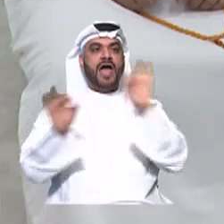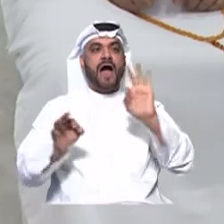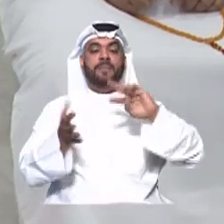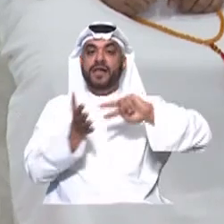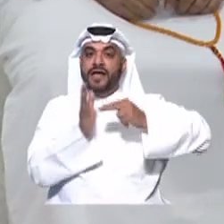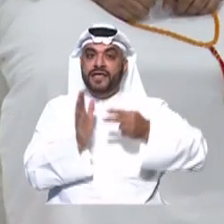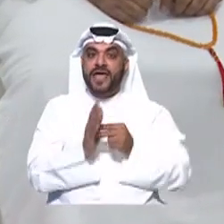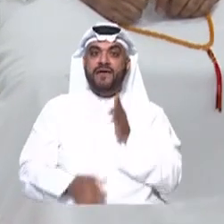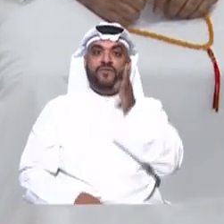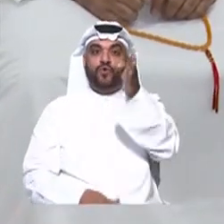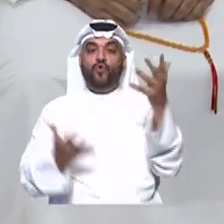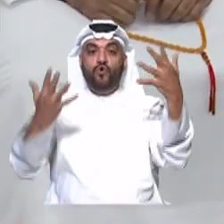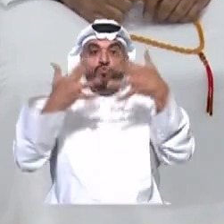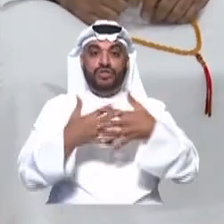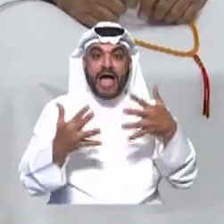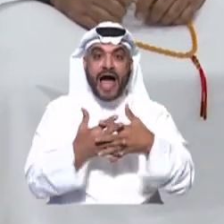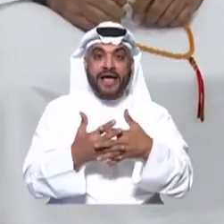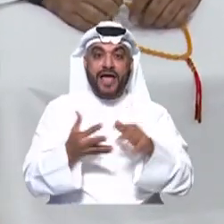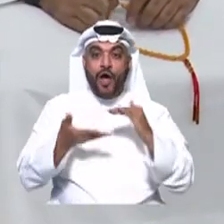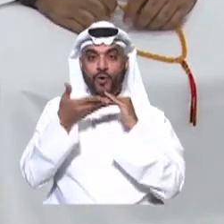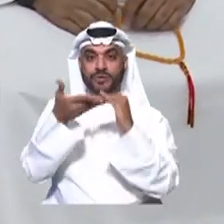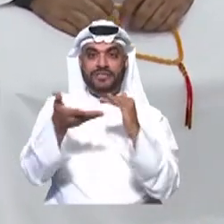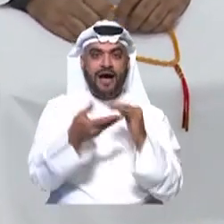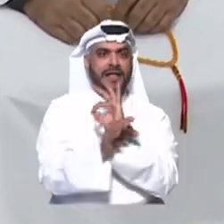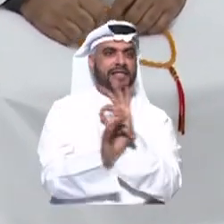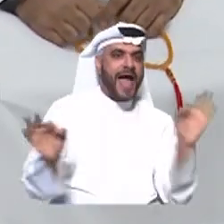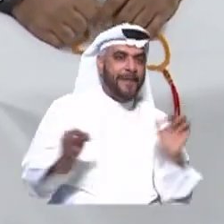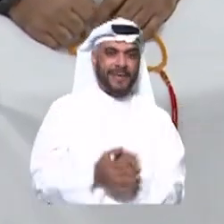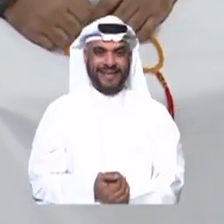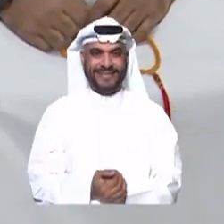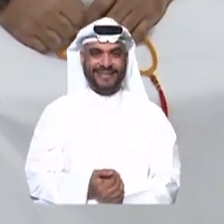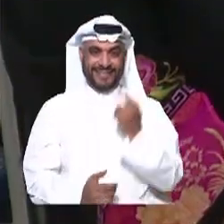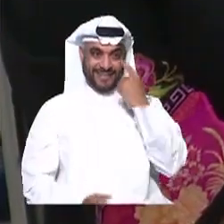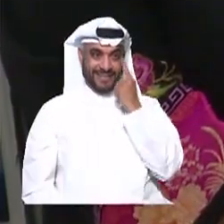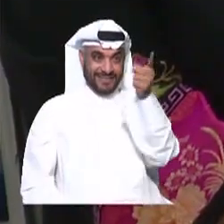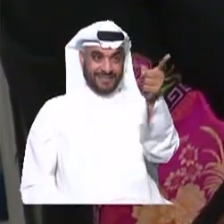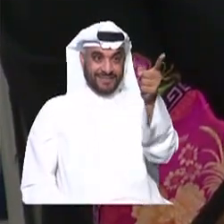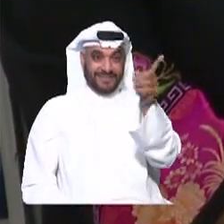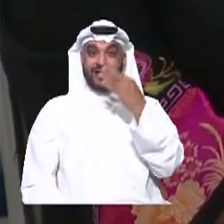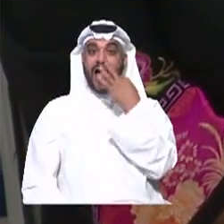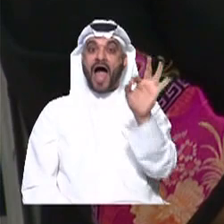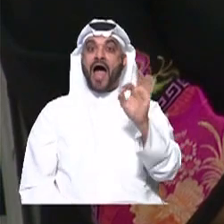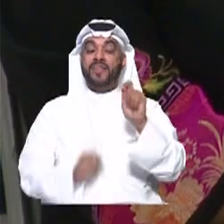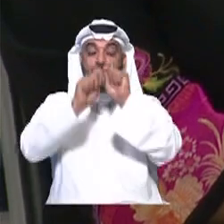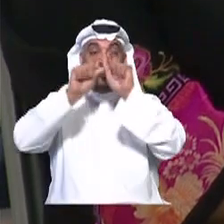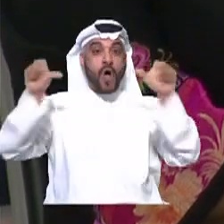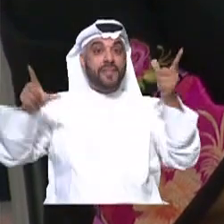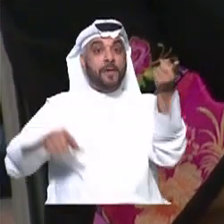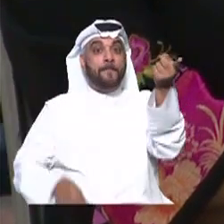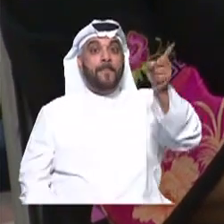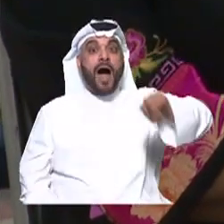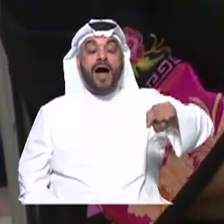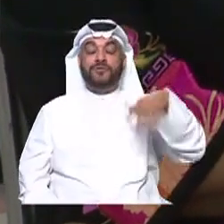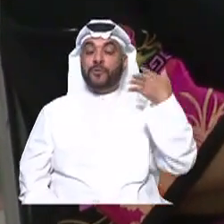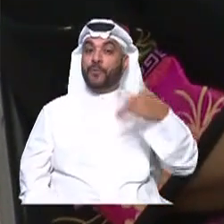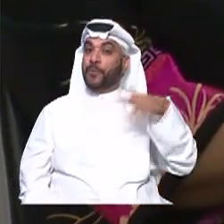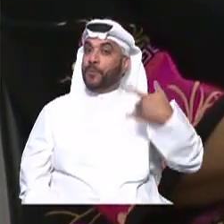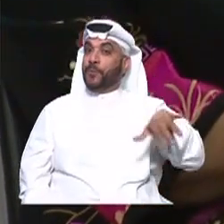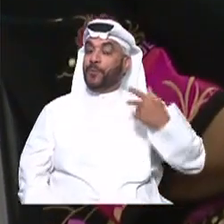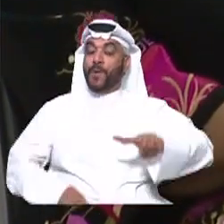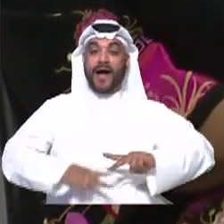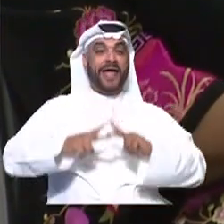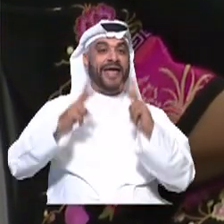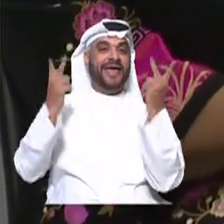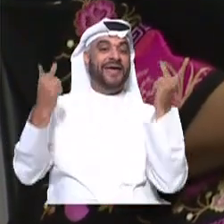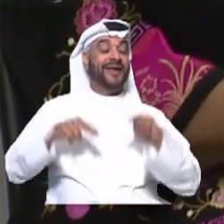ونساعد. دور كبير لمؤسسات المجتمع المدني الكويتي في العمل بجانب المؤسسات الحكومية ليشرق وجه الكويت